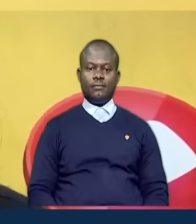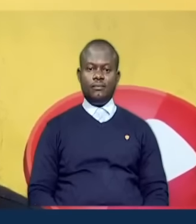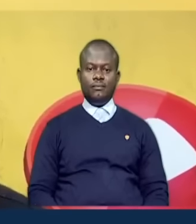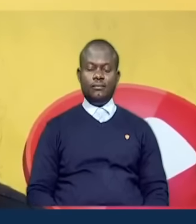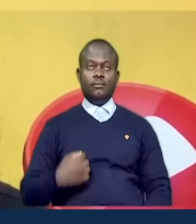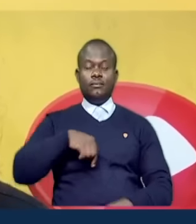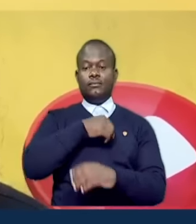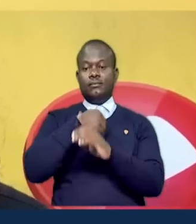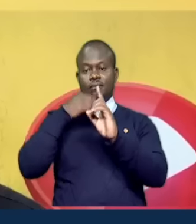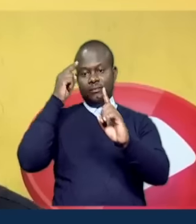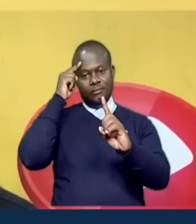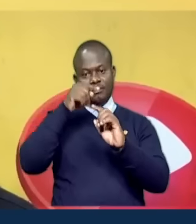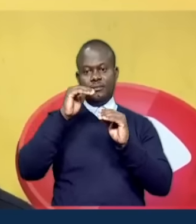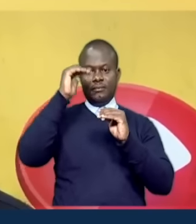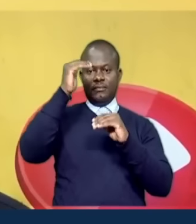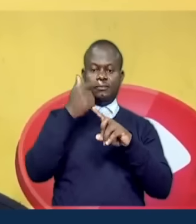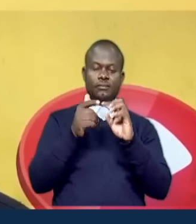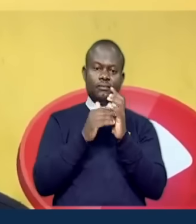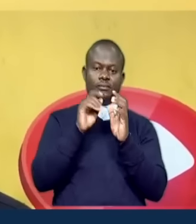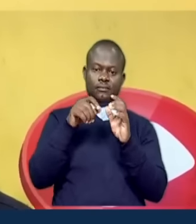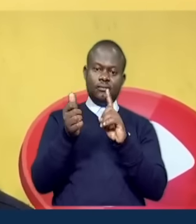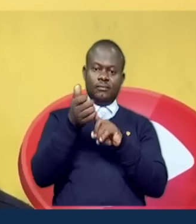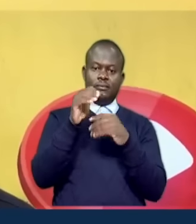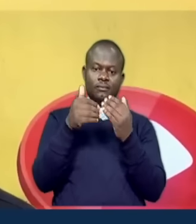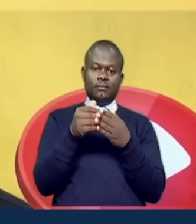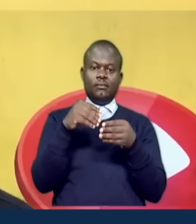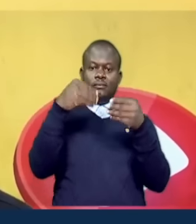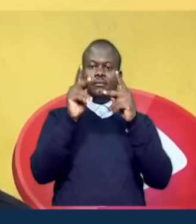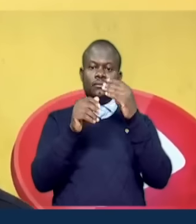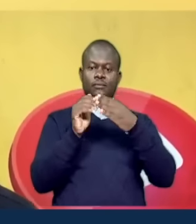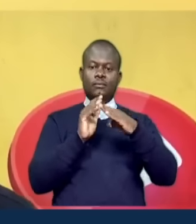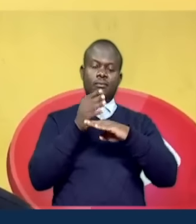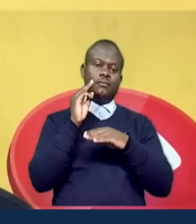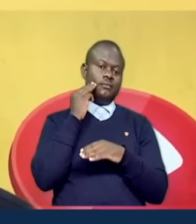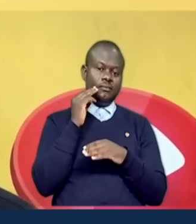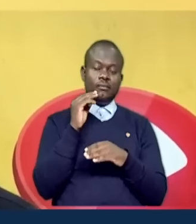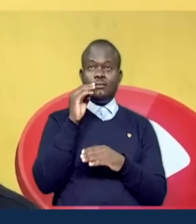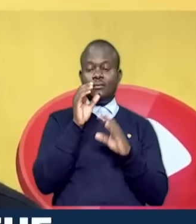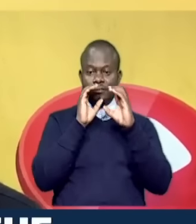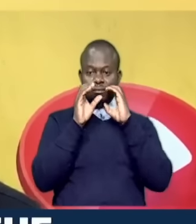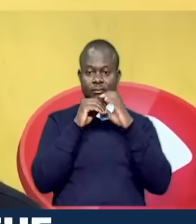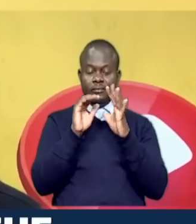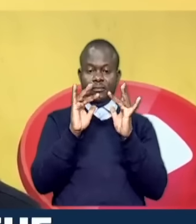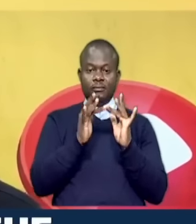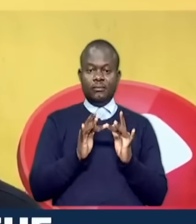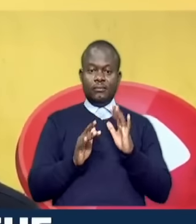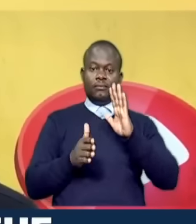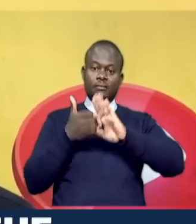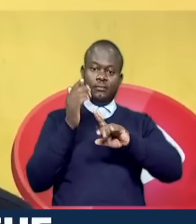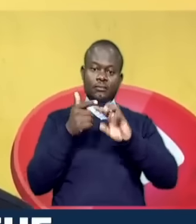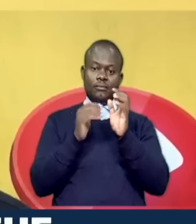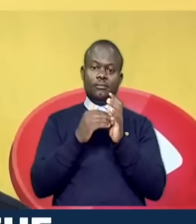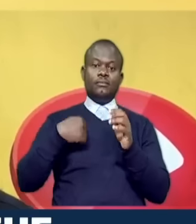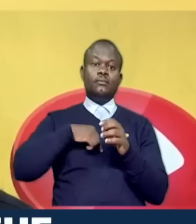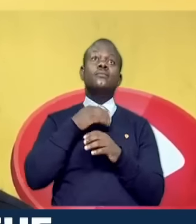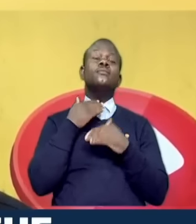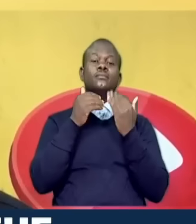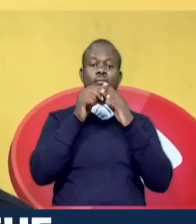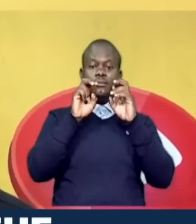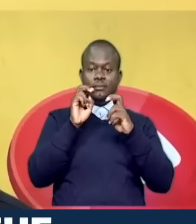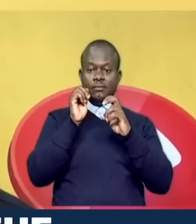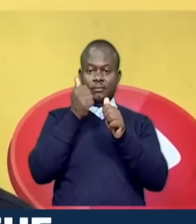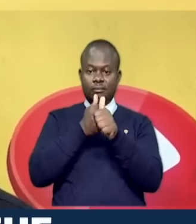Dufite intego nyamukuru kandi tugomba kugeraho yo guha abantu barenga miliyoni itumanaho rya murandasi yihuta. Turifuza ko buri